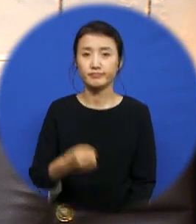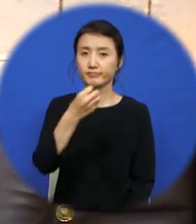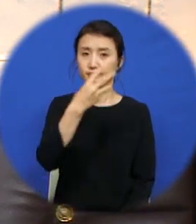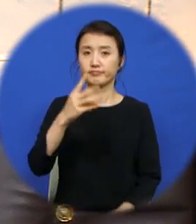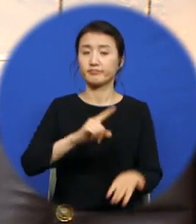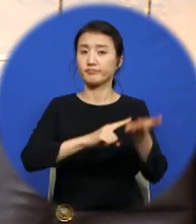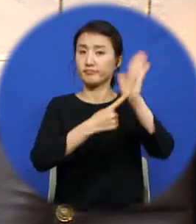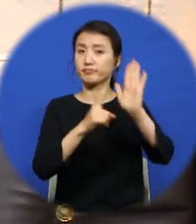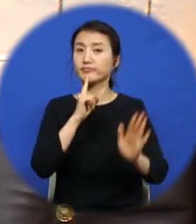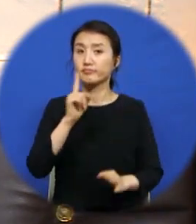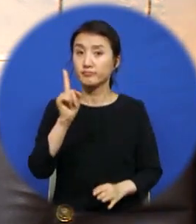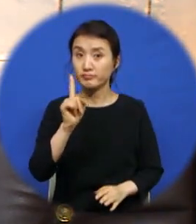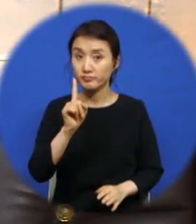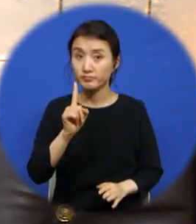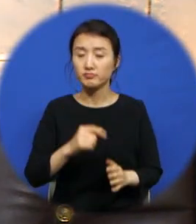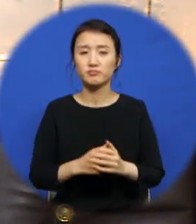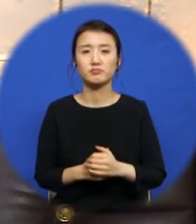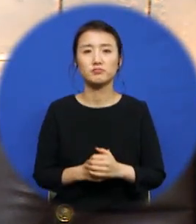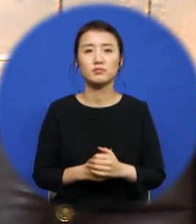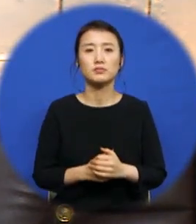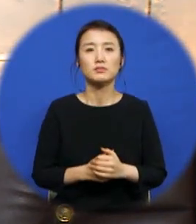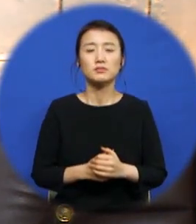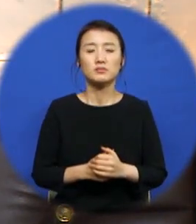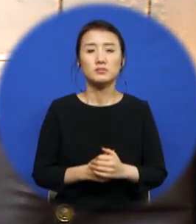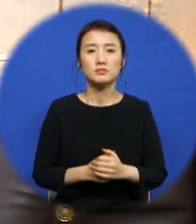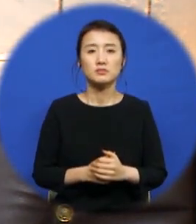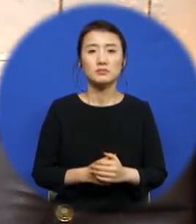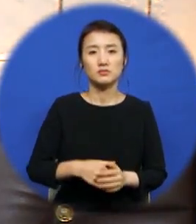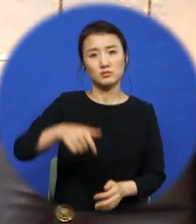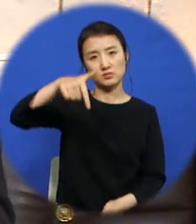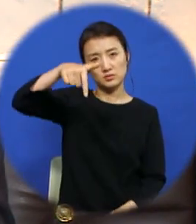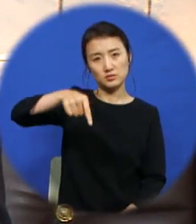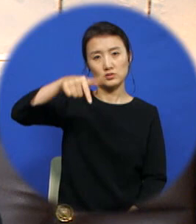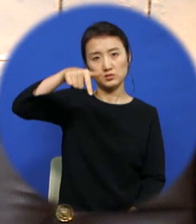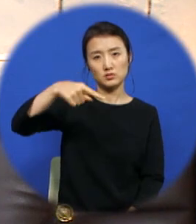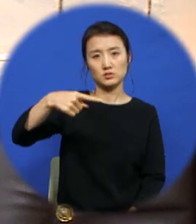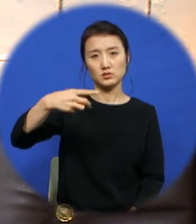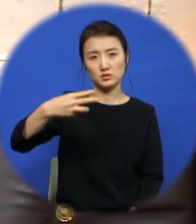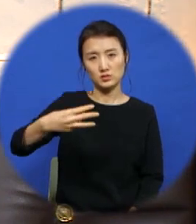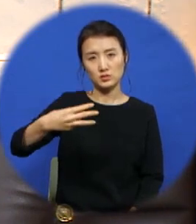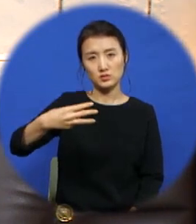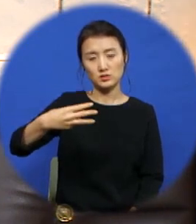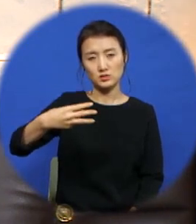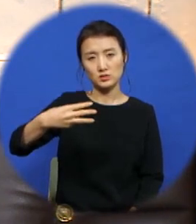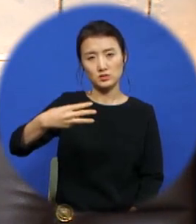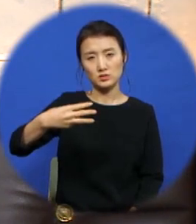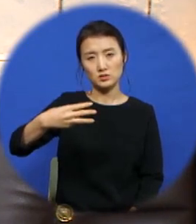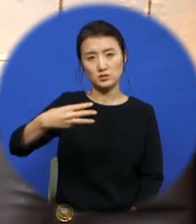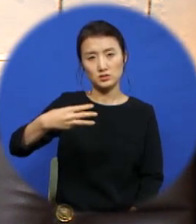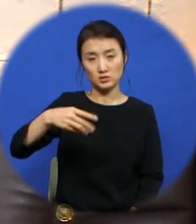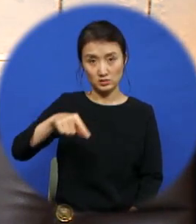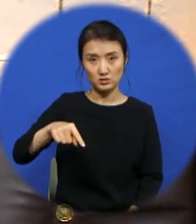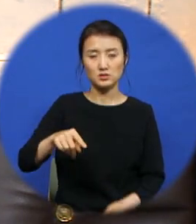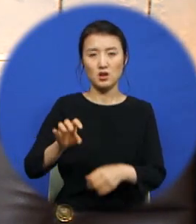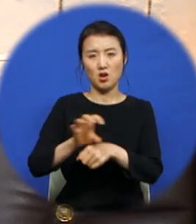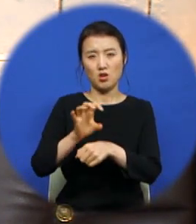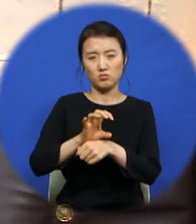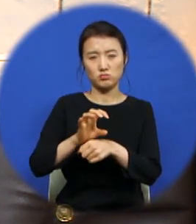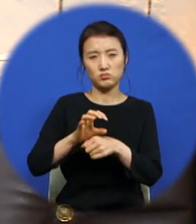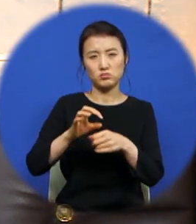구걸이 예 이런 컴퓨터 소프트웨어 예 2 엔지니어가 고용하고 있는 인구가 2만 3천명